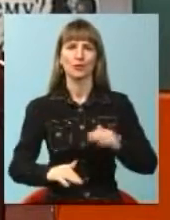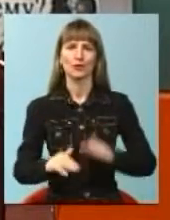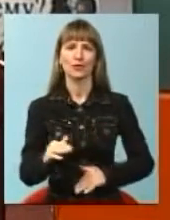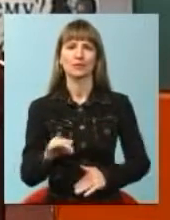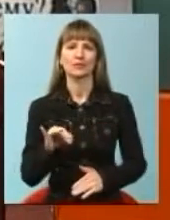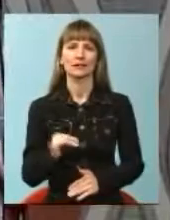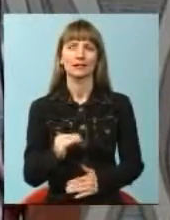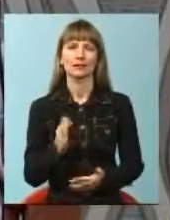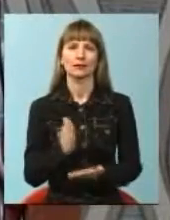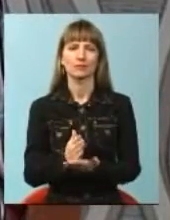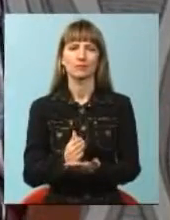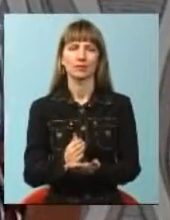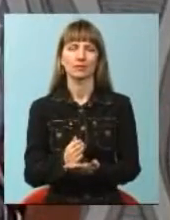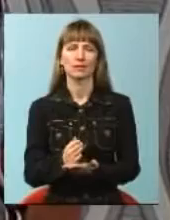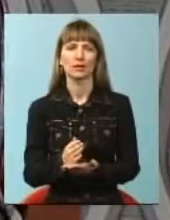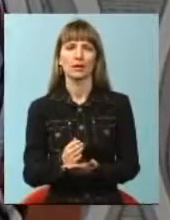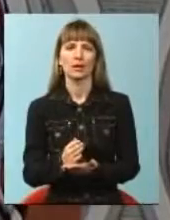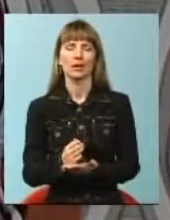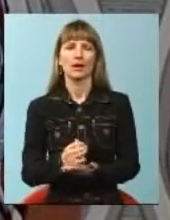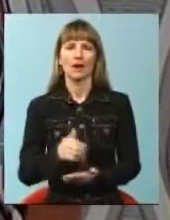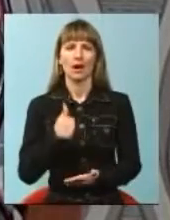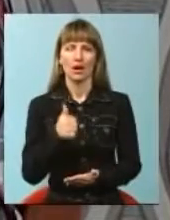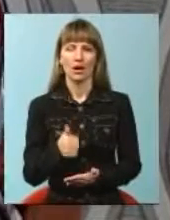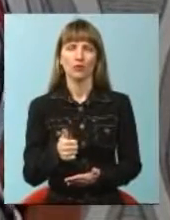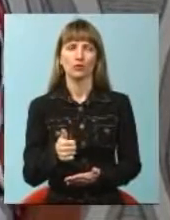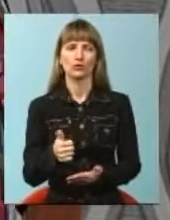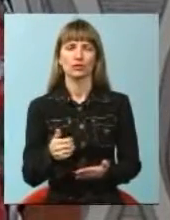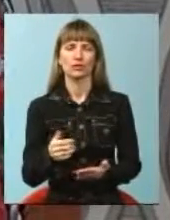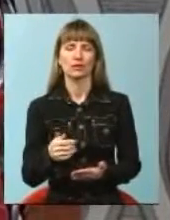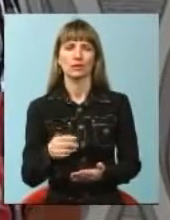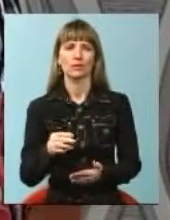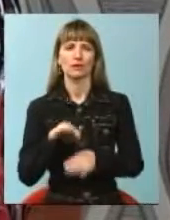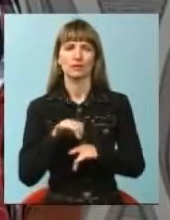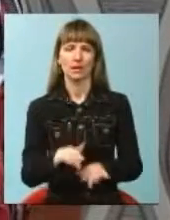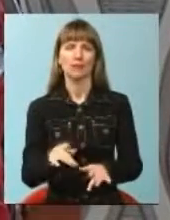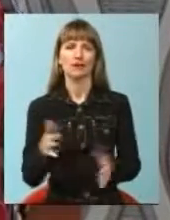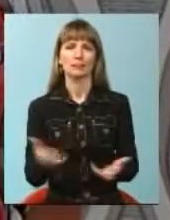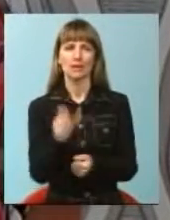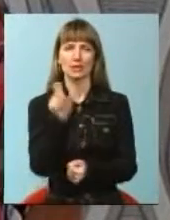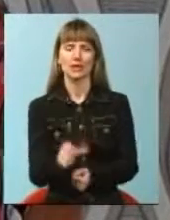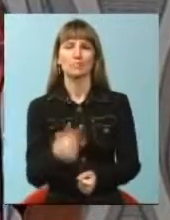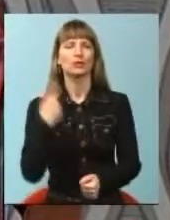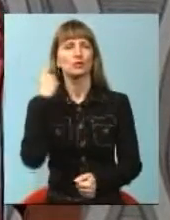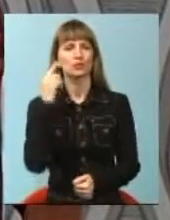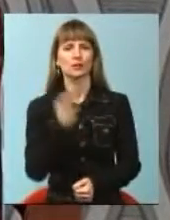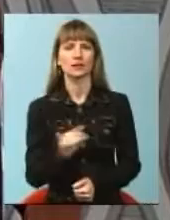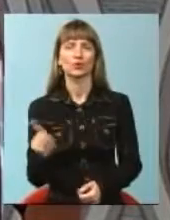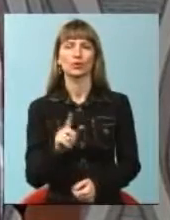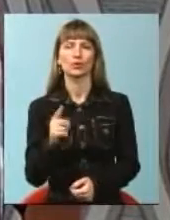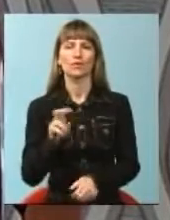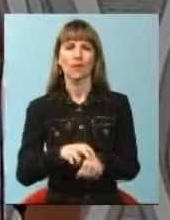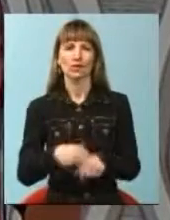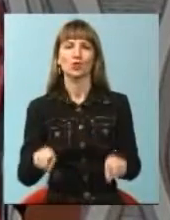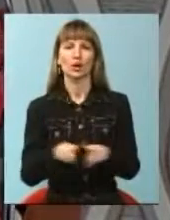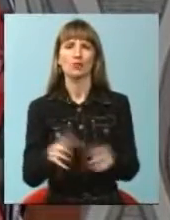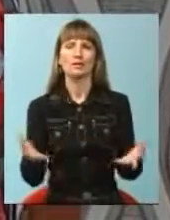І маю таки відповідальна місія, професія і рятувальника, і, до речі, рятувальники, як ми вже чули наші діти, говорили, що лікарі